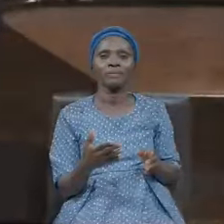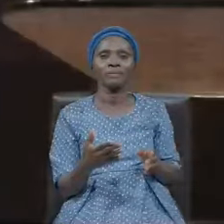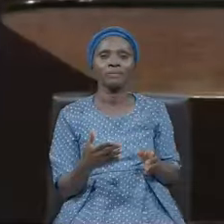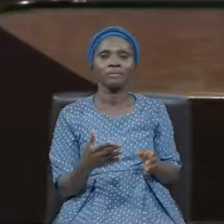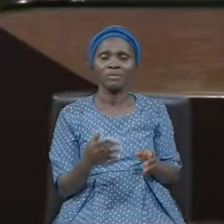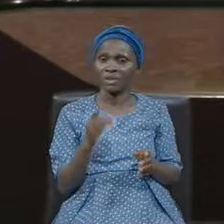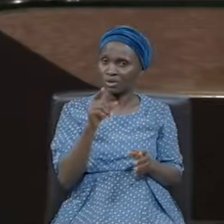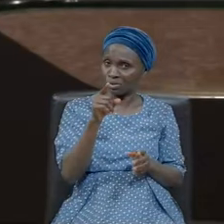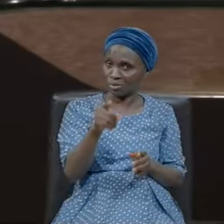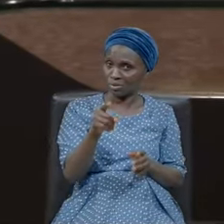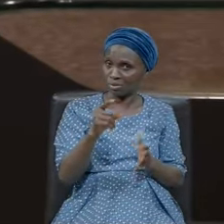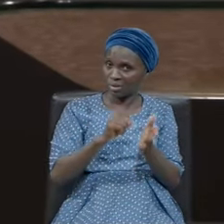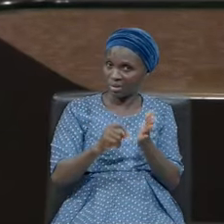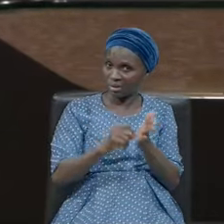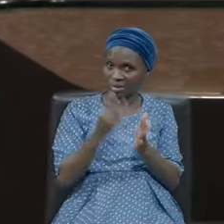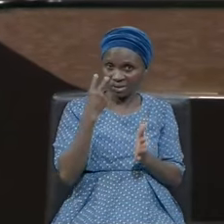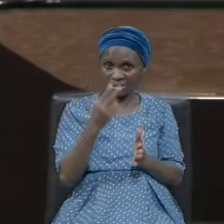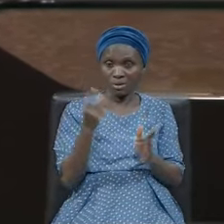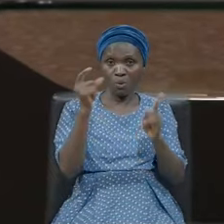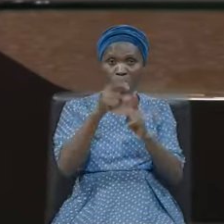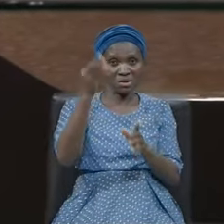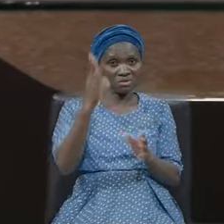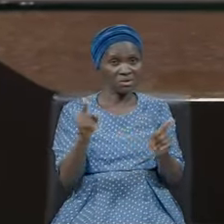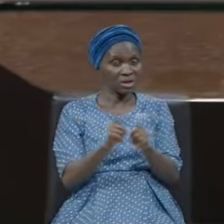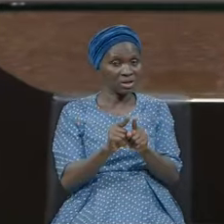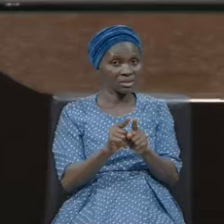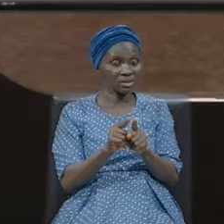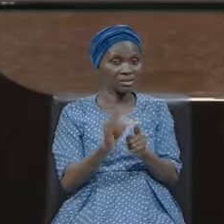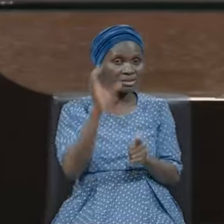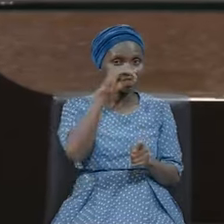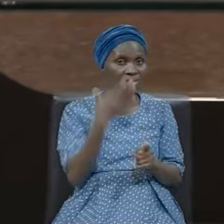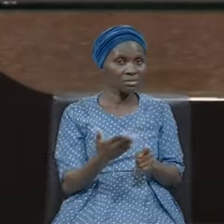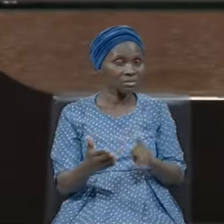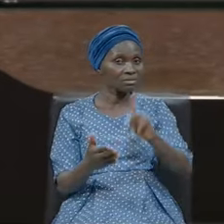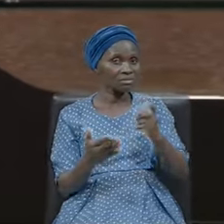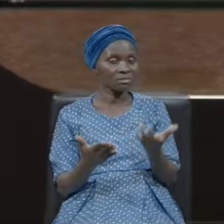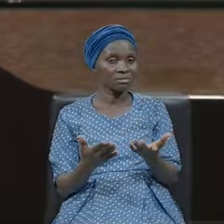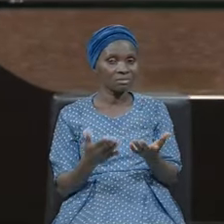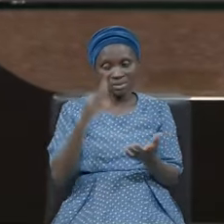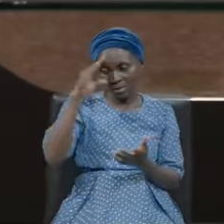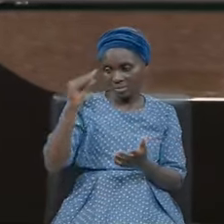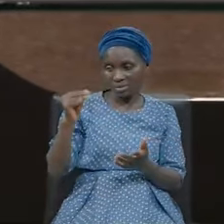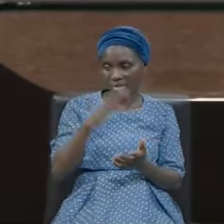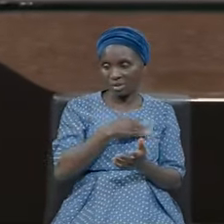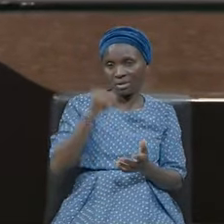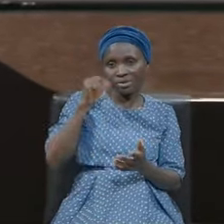Est-ce que vous regardez la parole de Dieu comme quelque chose d'étranger? Un homme, une femme,